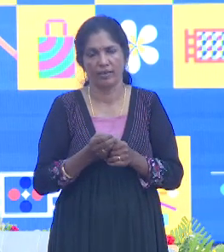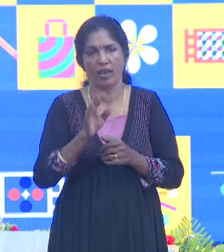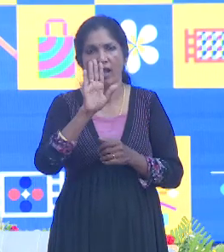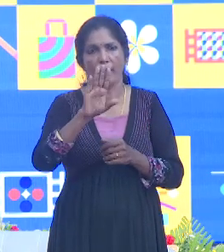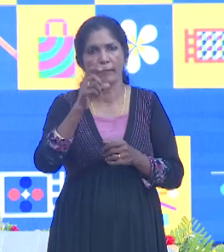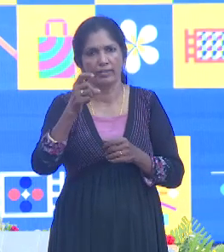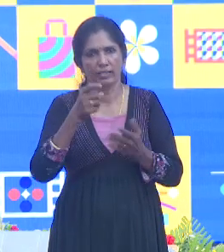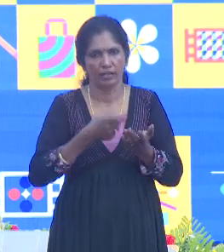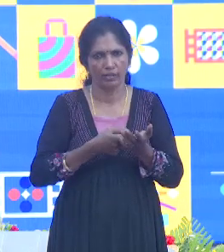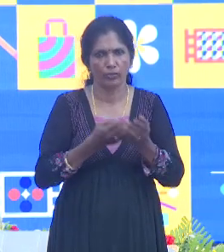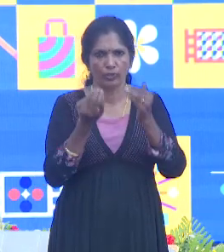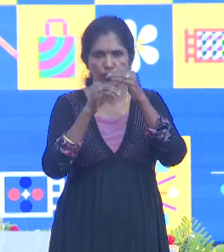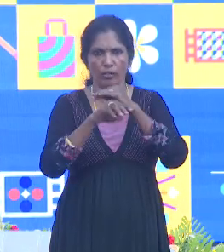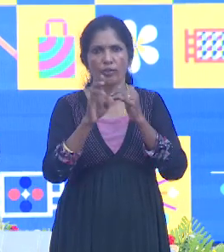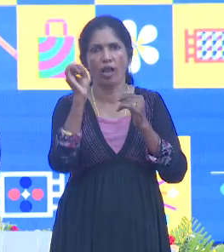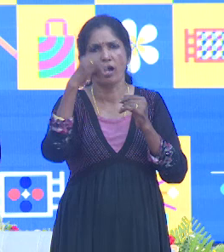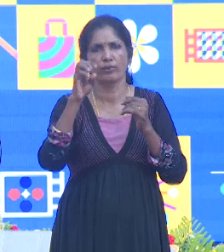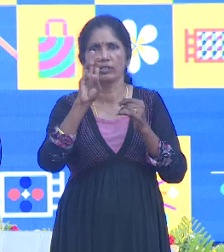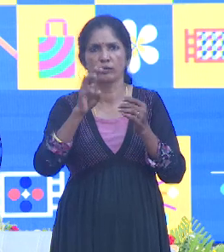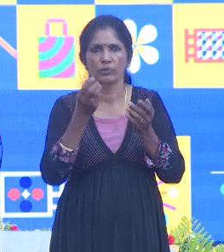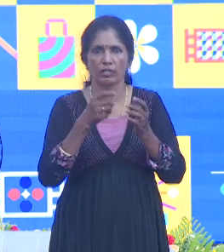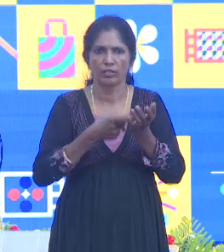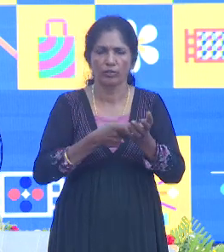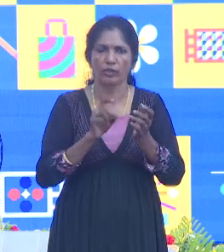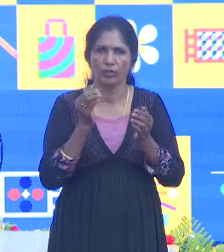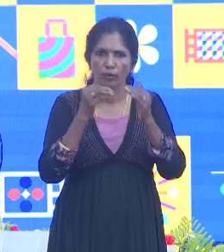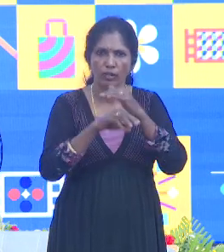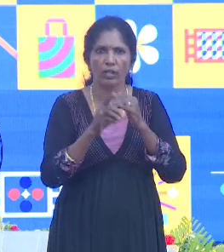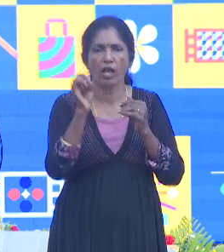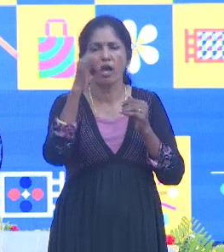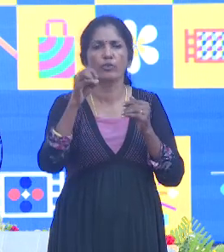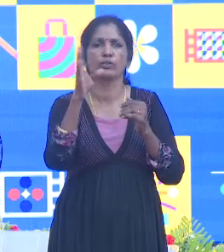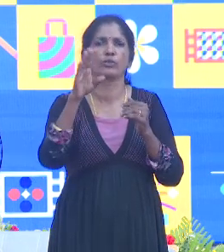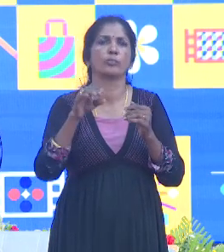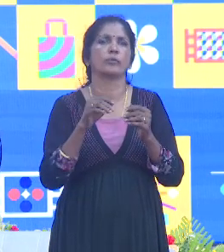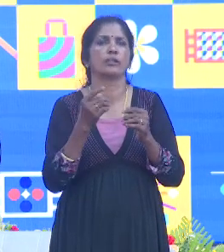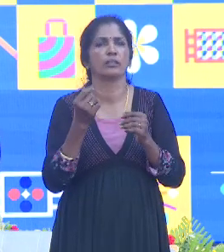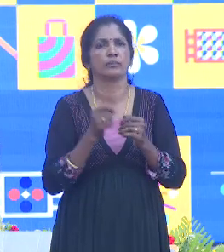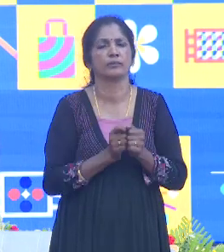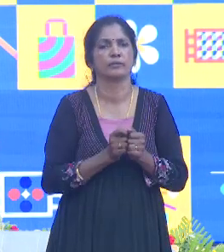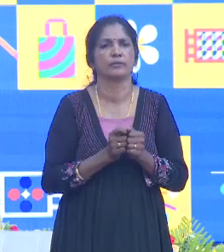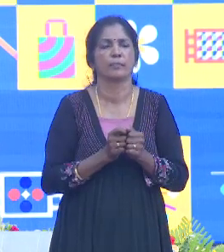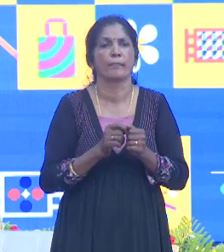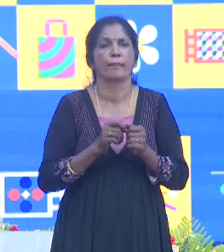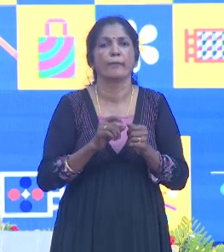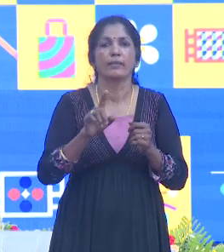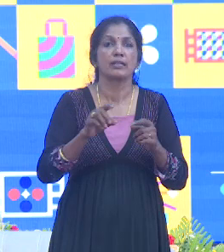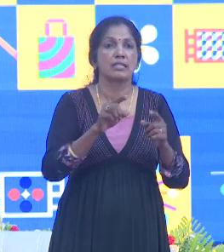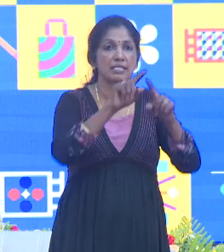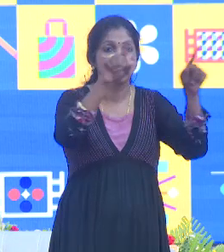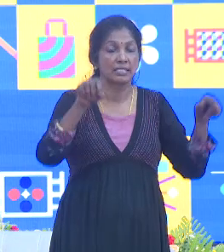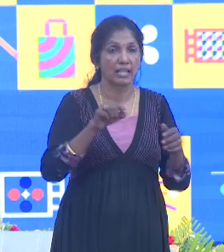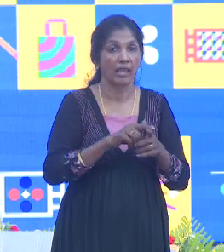57-ലെ നിയമത്തിലും 63-ലെ നിയമത്തിലും 69-ൽ ഭേദഗതി കൊണ്ടുവന്നപ്പോഴും പ്ലാന്റേഷൻസ്